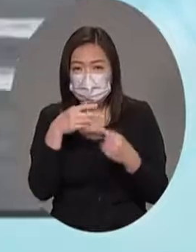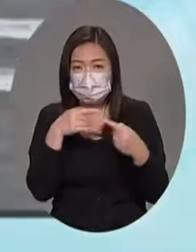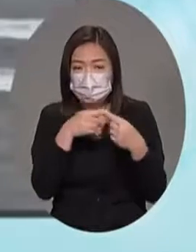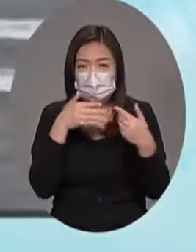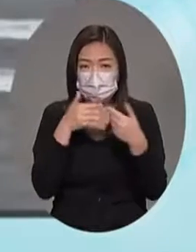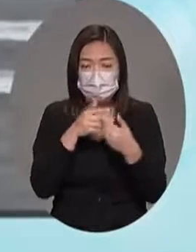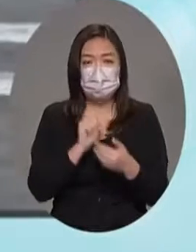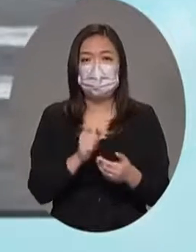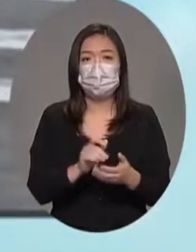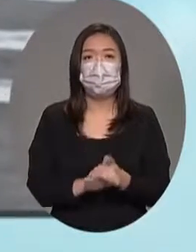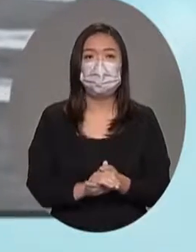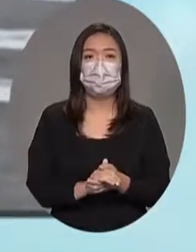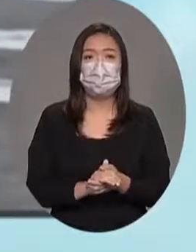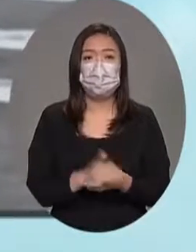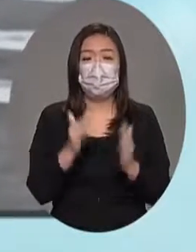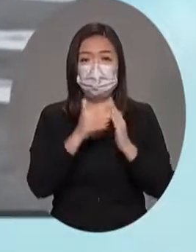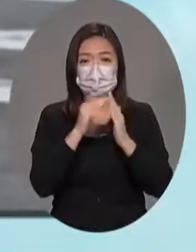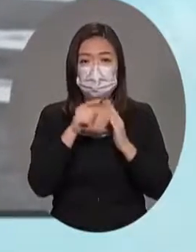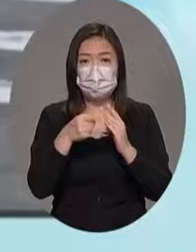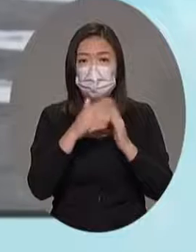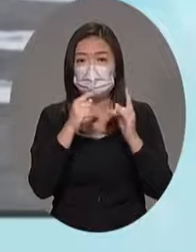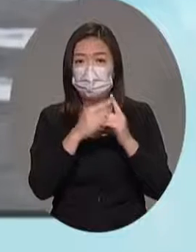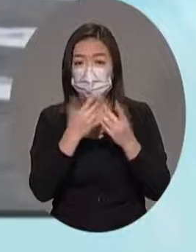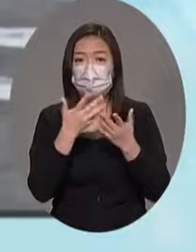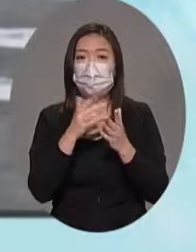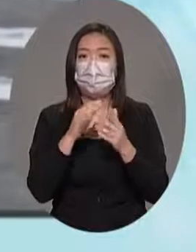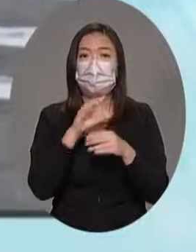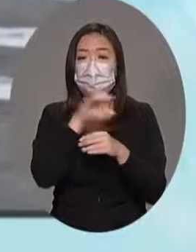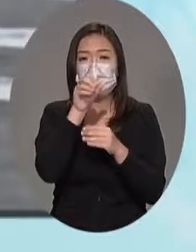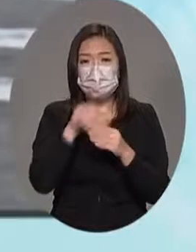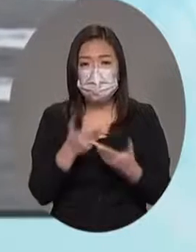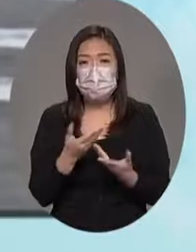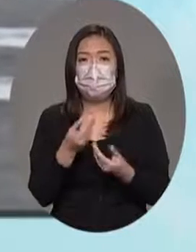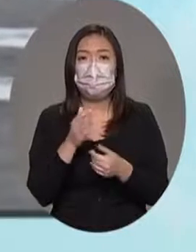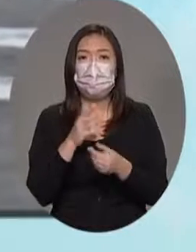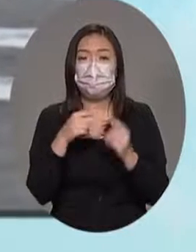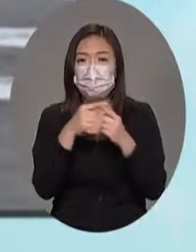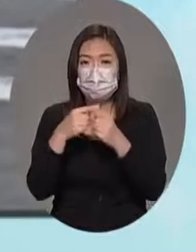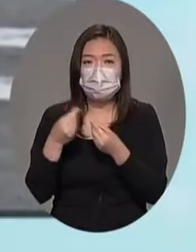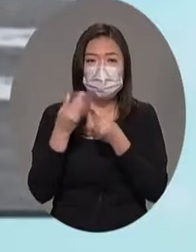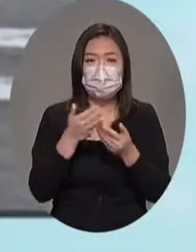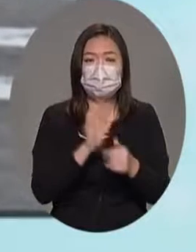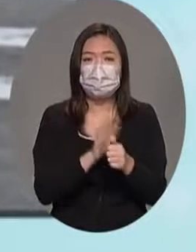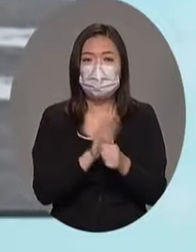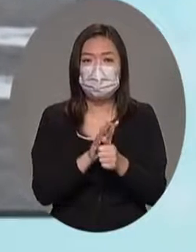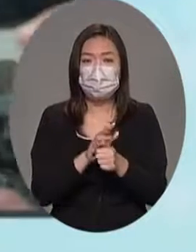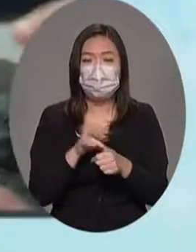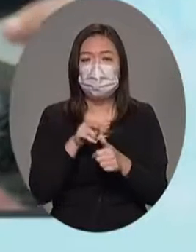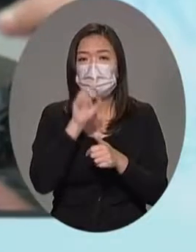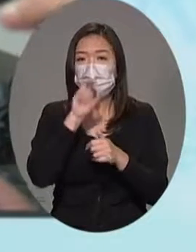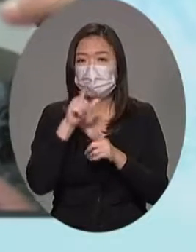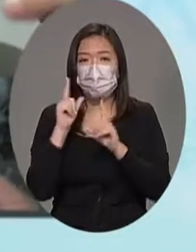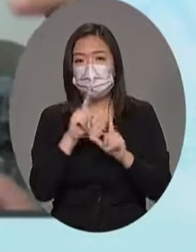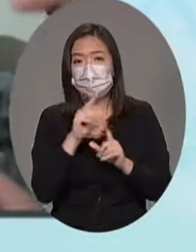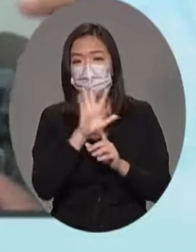接觸的地方。被問到住處是由家人、教會抑或其他組織和人士協助提供，管浩明都說不